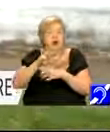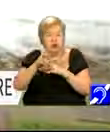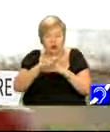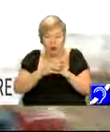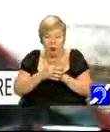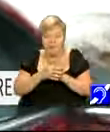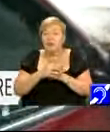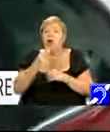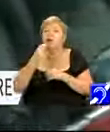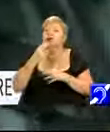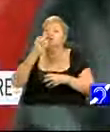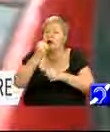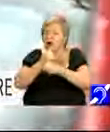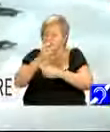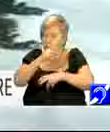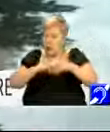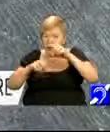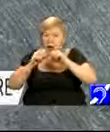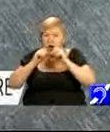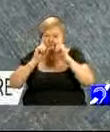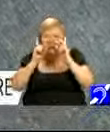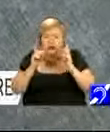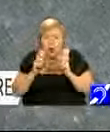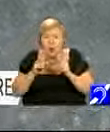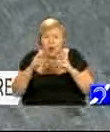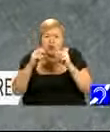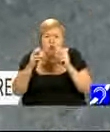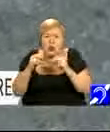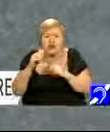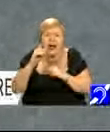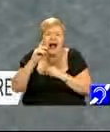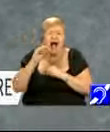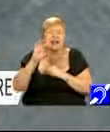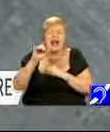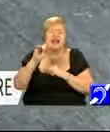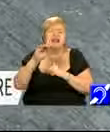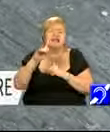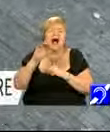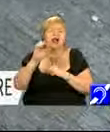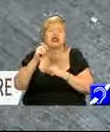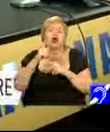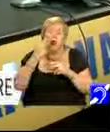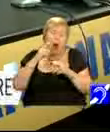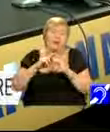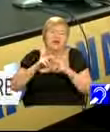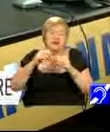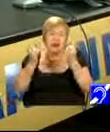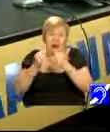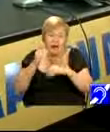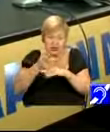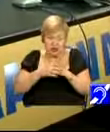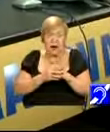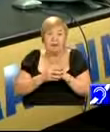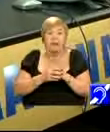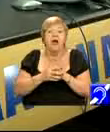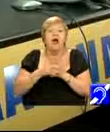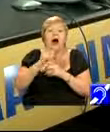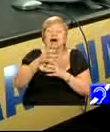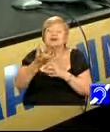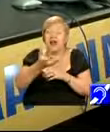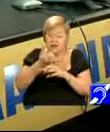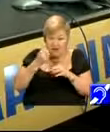făcut percheziții și au descoperit 10 de catalizatoare la domiciliile celor doi. Catalizatoarele mașinilor pe benzină se sustrag